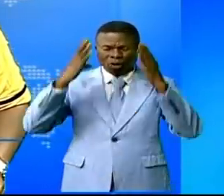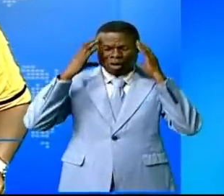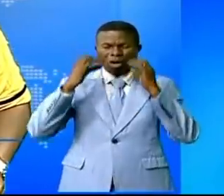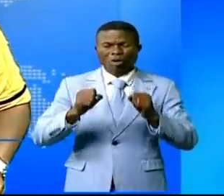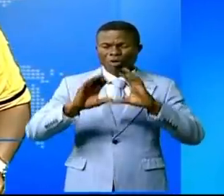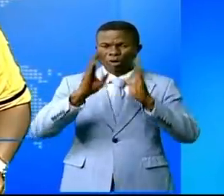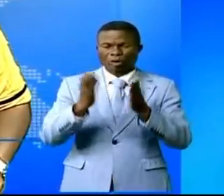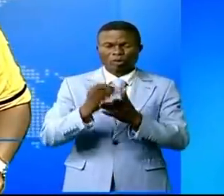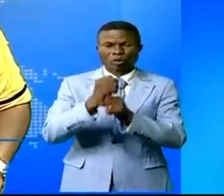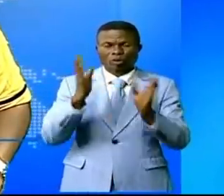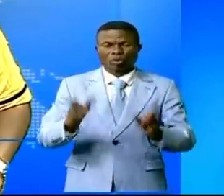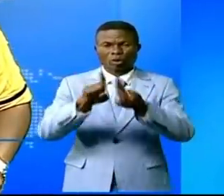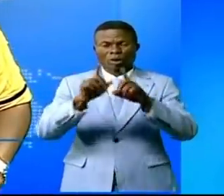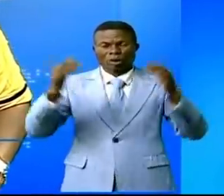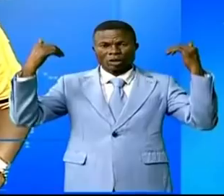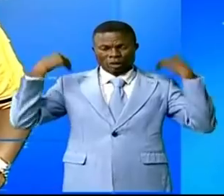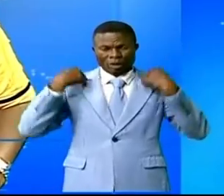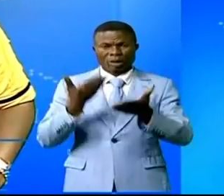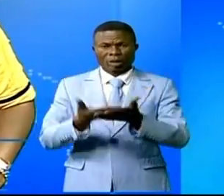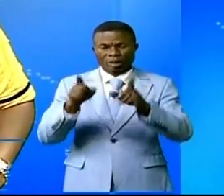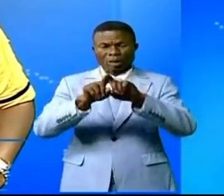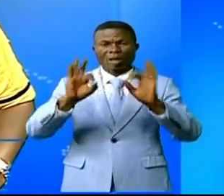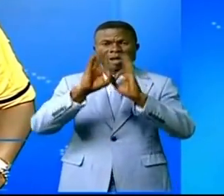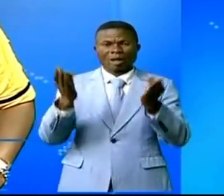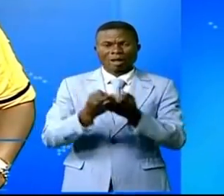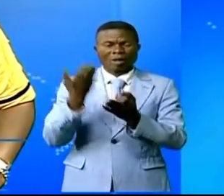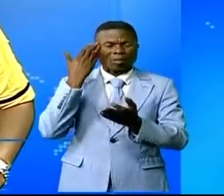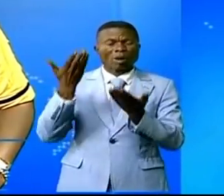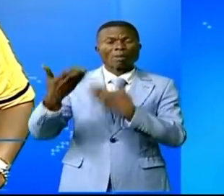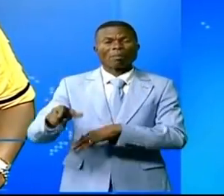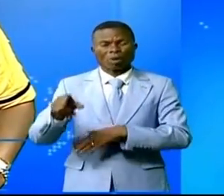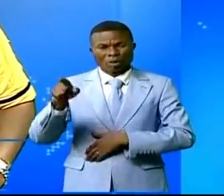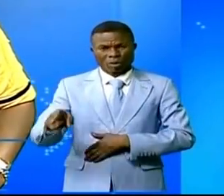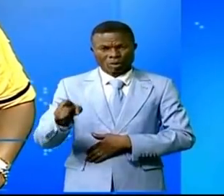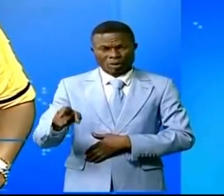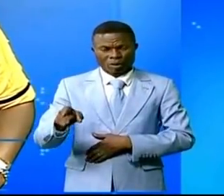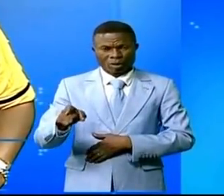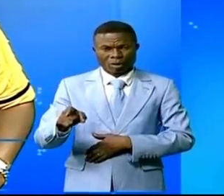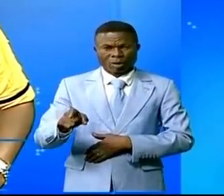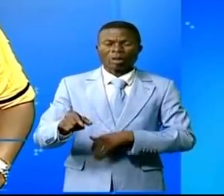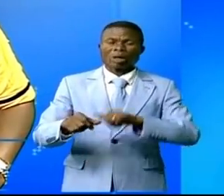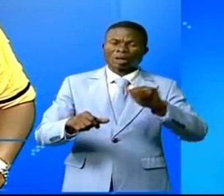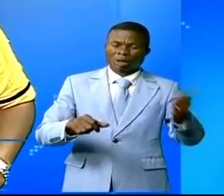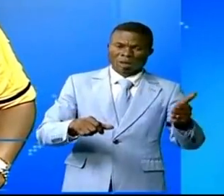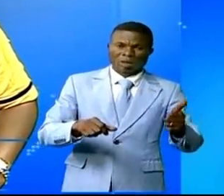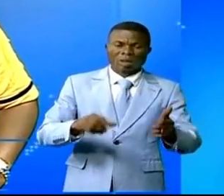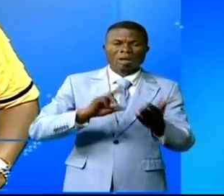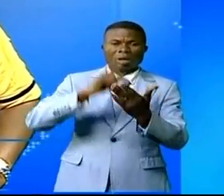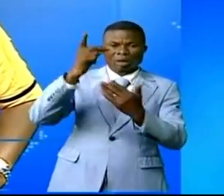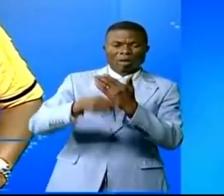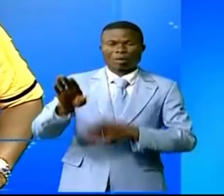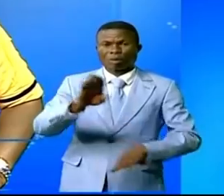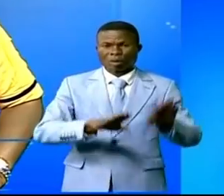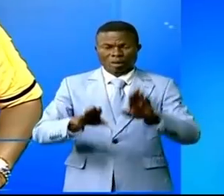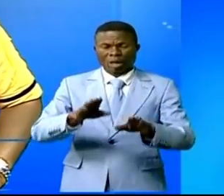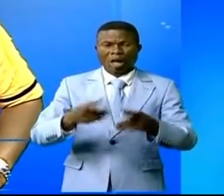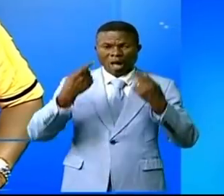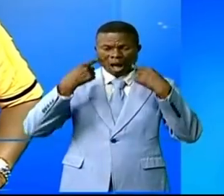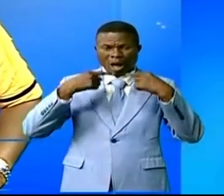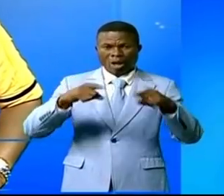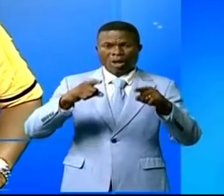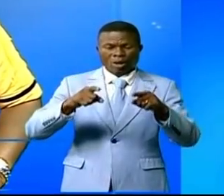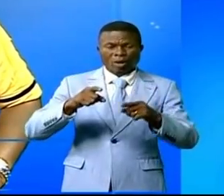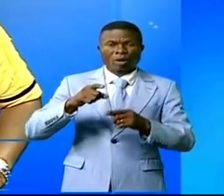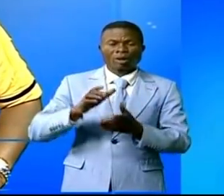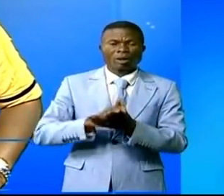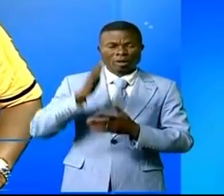tous les agents et cadres d'une part et à la famille biologique de l'illustre disparu d'autre part. Le programme des obsèques sera